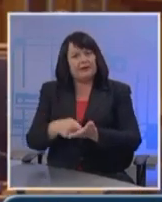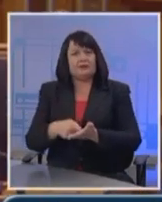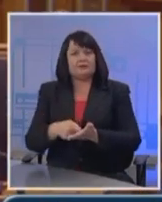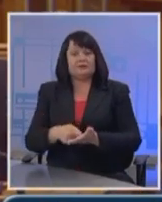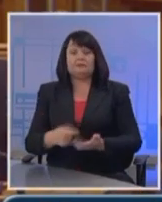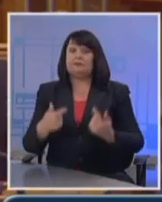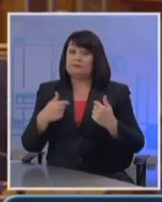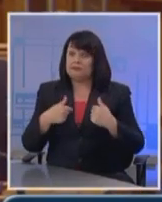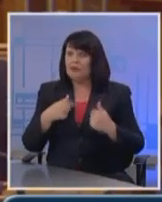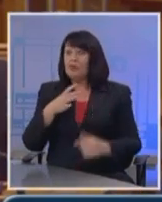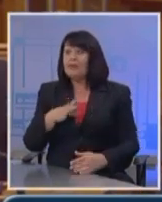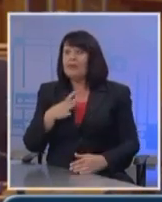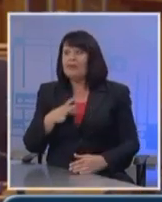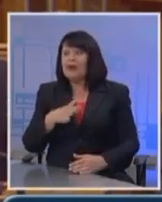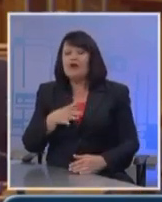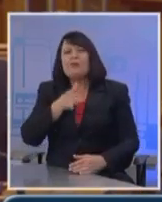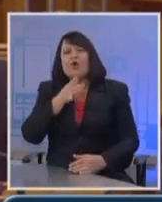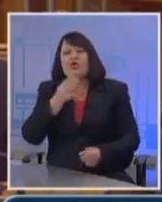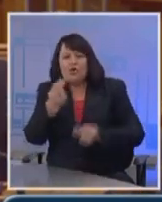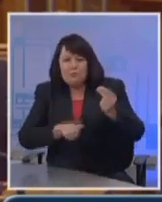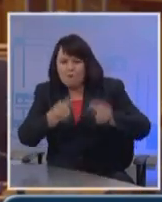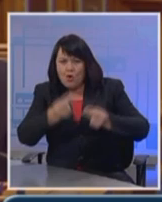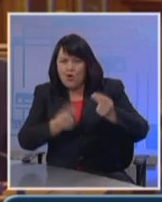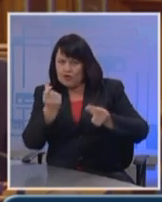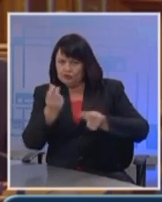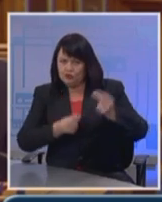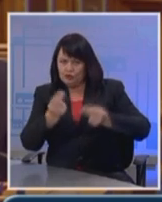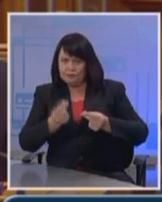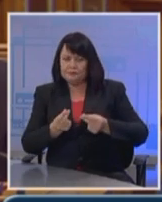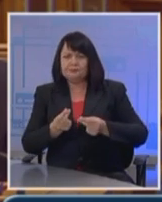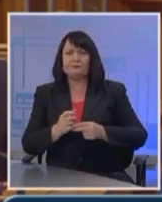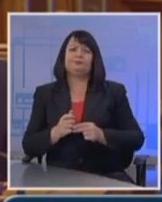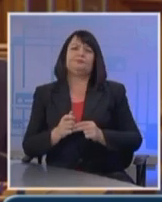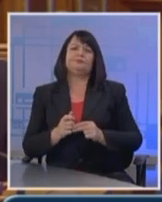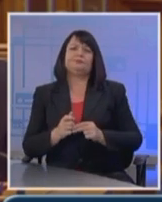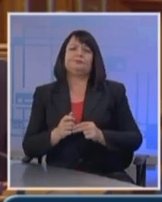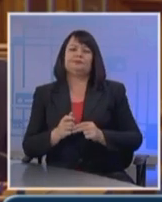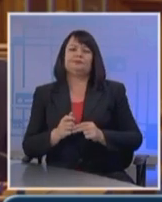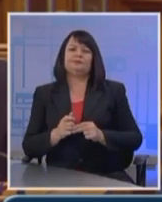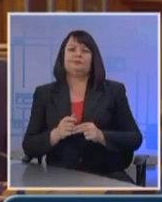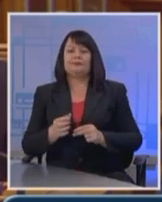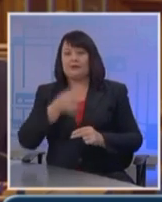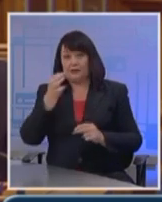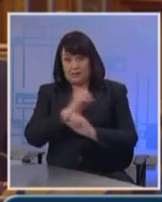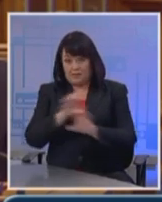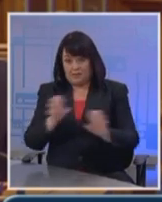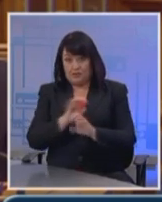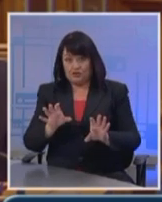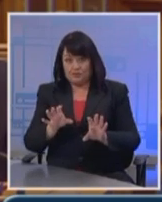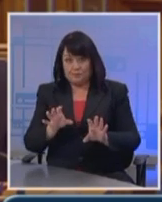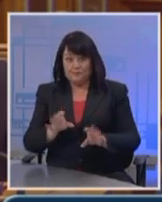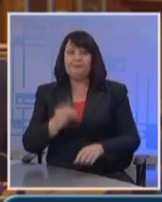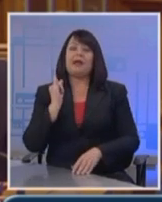Εγώ θα ήθελα με έναν πρόχειρο υπολογισμό να πω και να ενημερώσω το σώμα